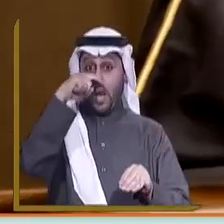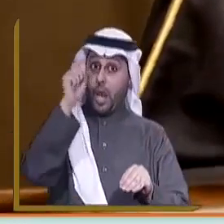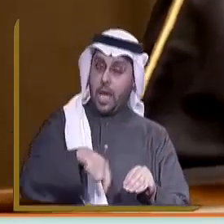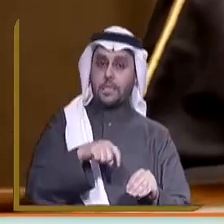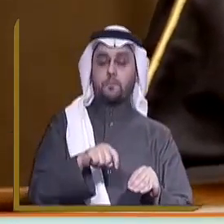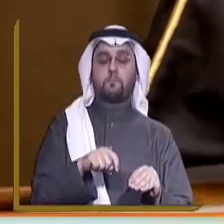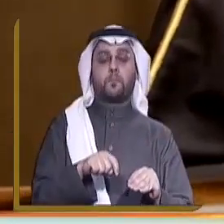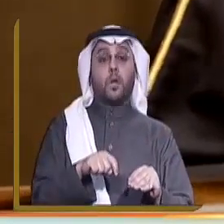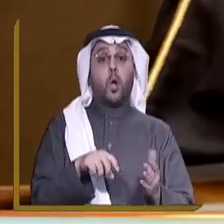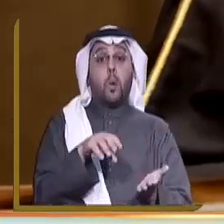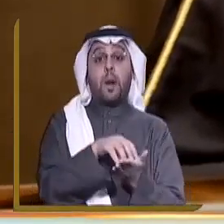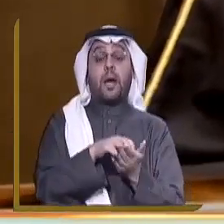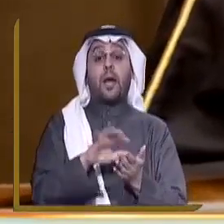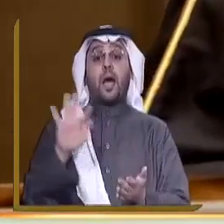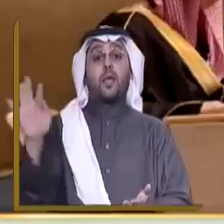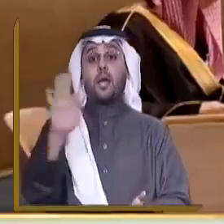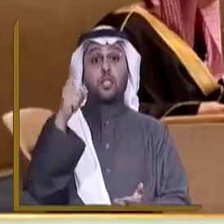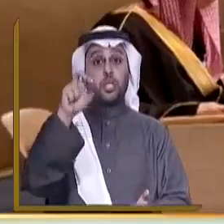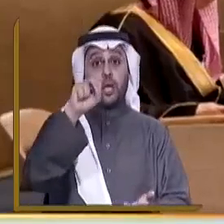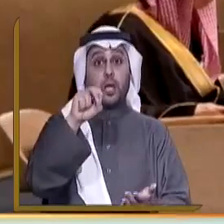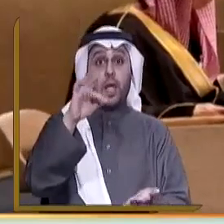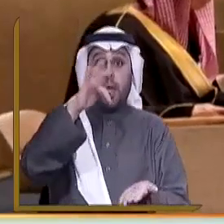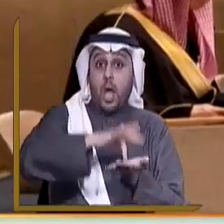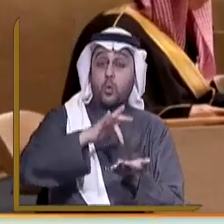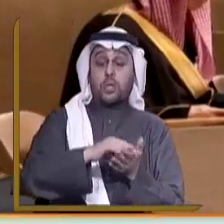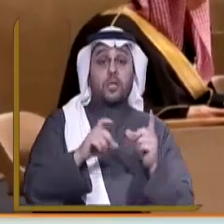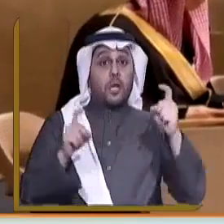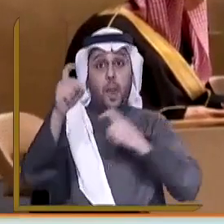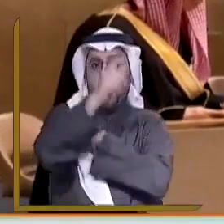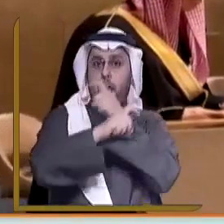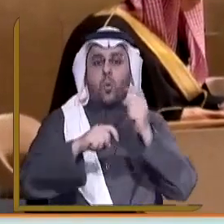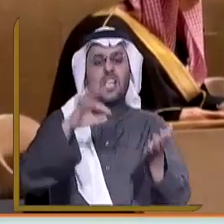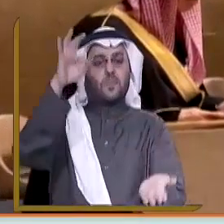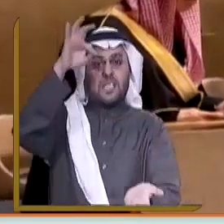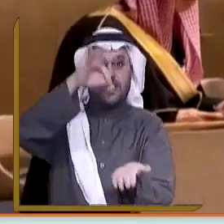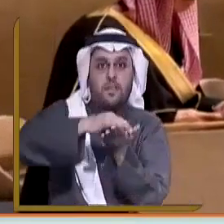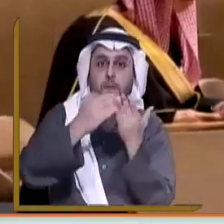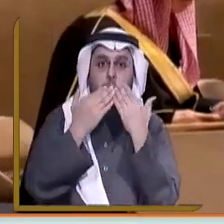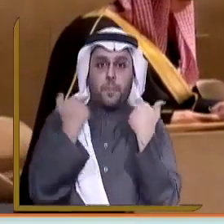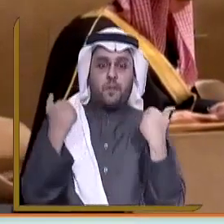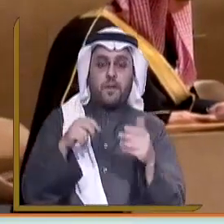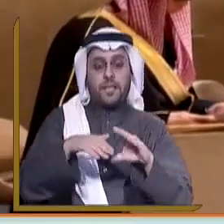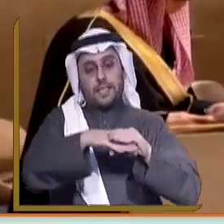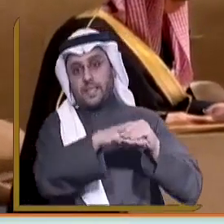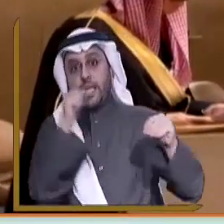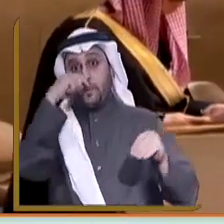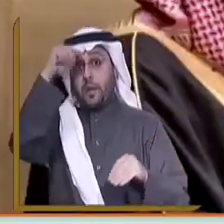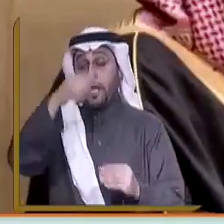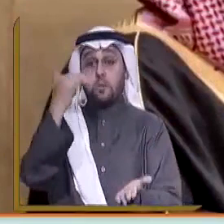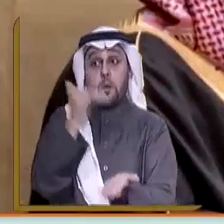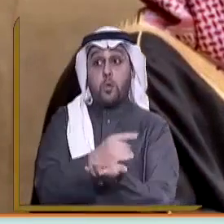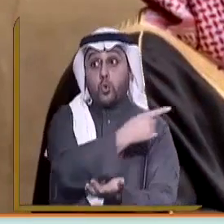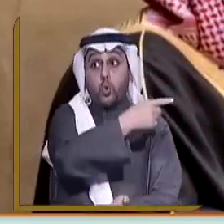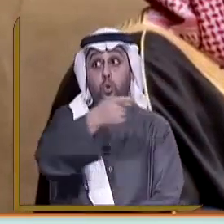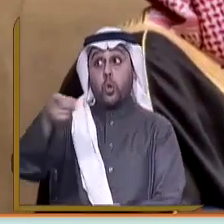في جعل منطقه الشرق الاوسط خاليه من كافه اسلحه الدمار الشامل مؤكدا ان ذلك مسؤوليه جماعيه لا